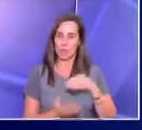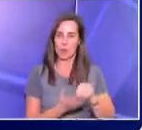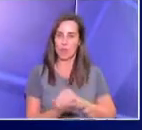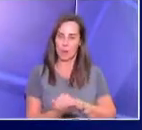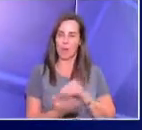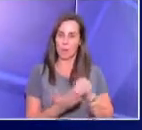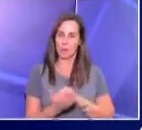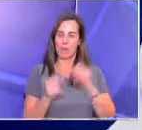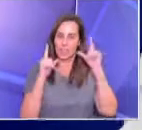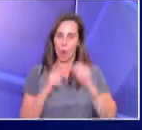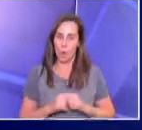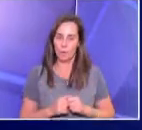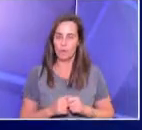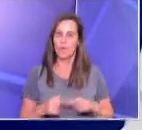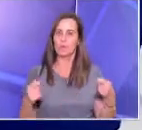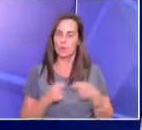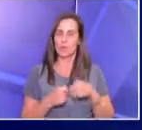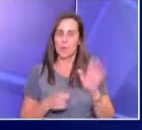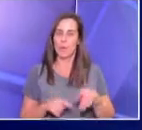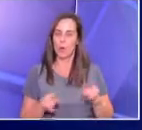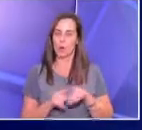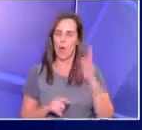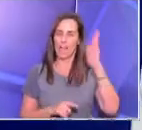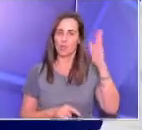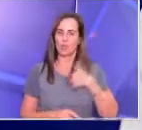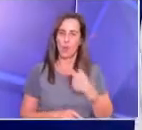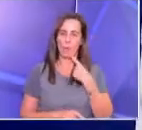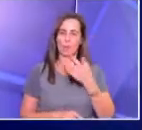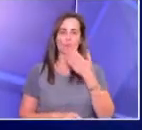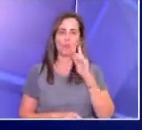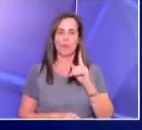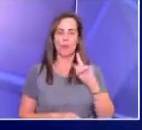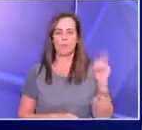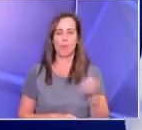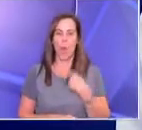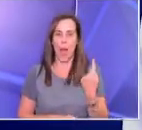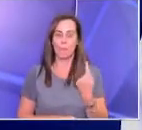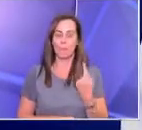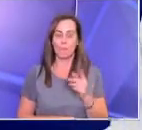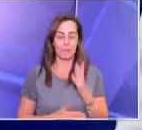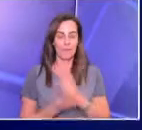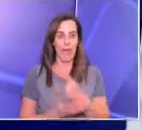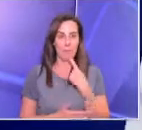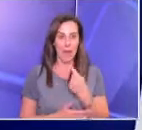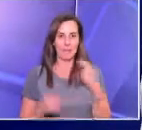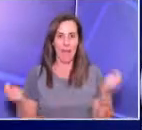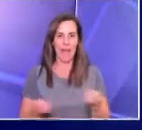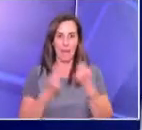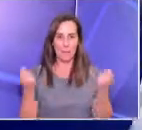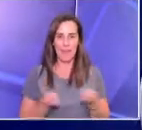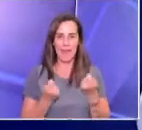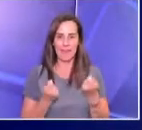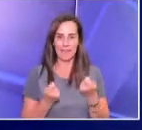ברשימה, ברשימת התעוררות, ושותפים גם הם לאותו חזון שאנחנו מדברים עליו של ירושלים, של כולם. ודיברתם על הקמפיינים